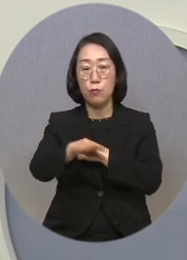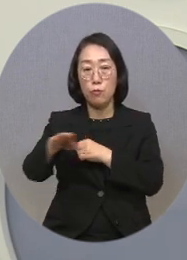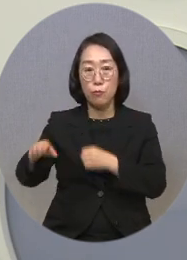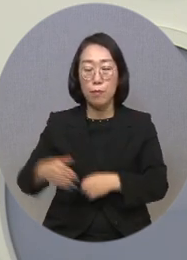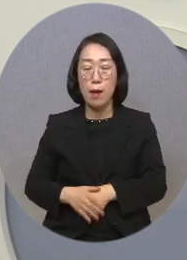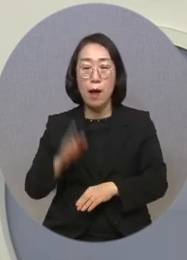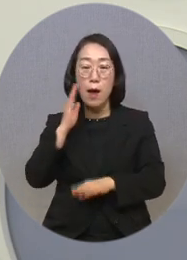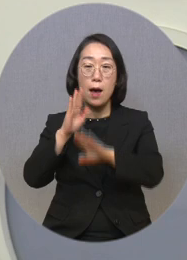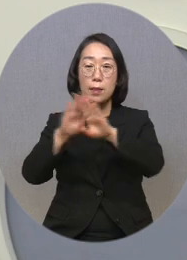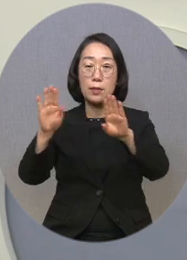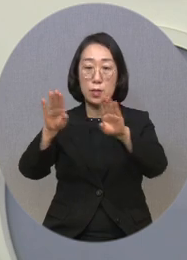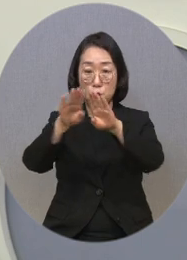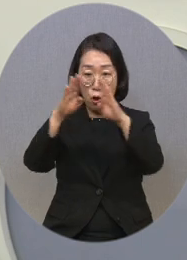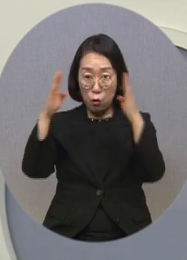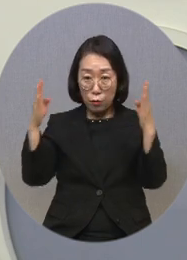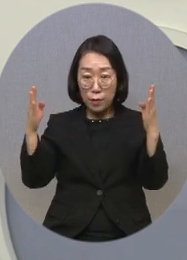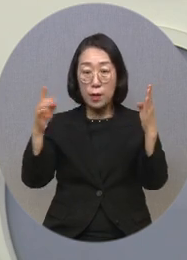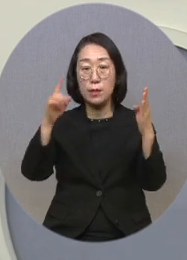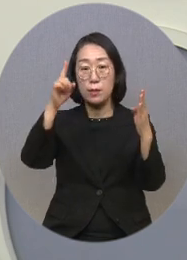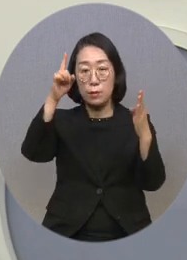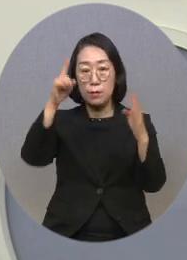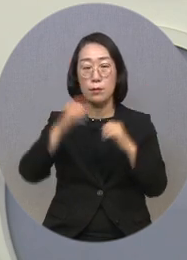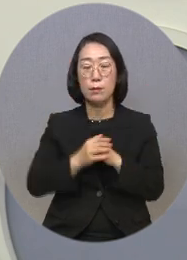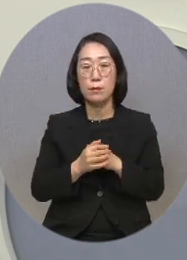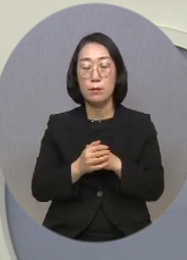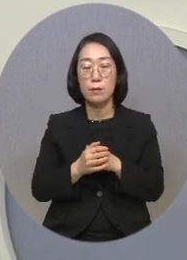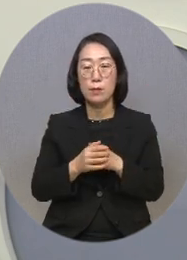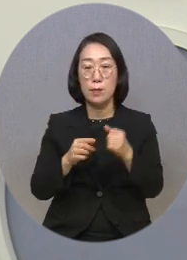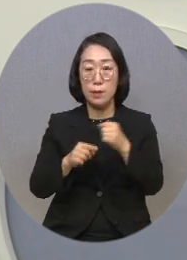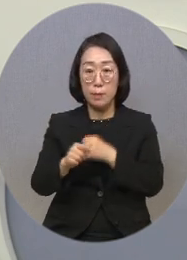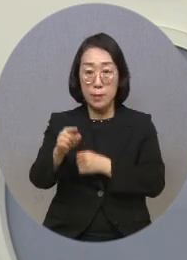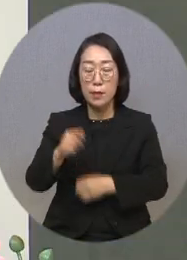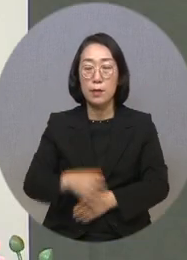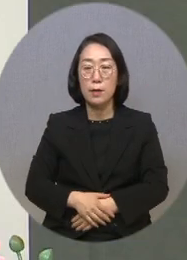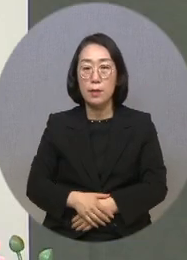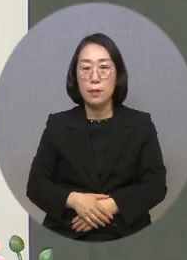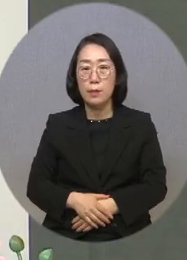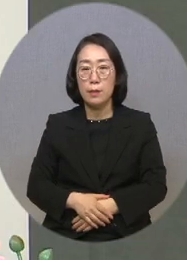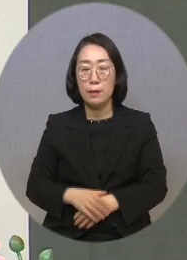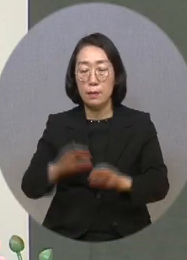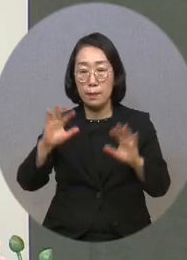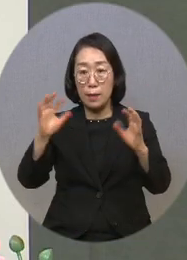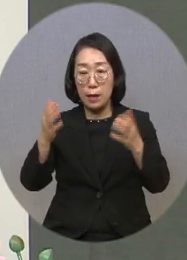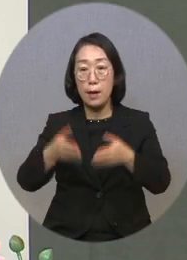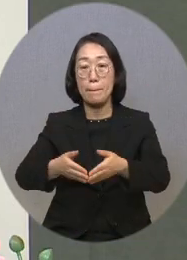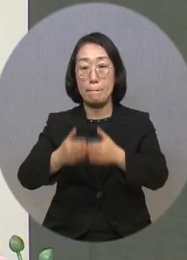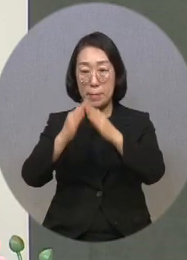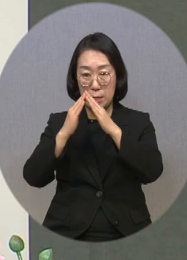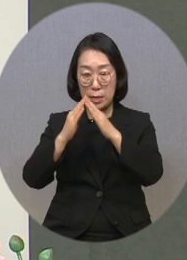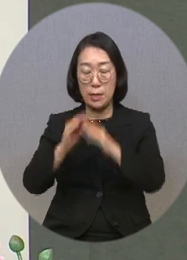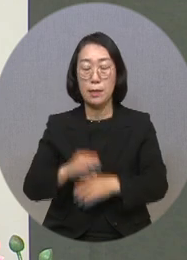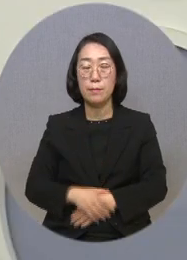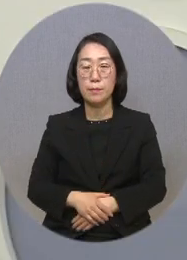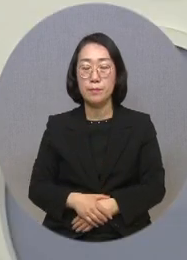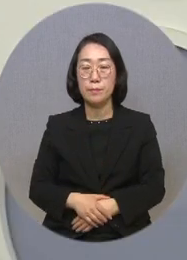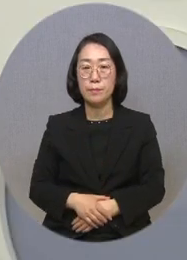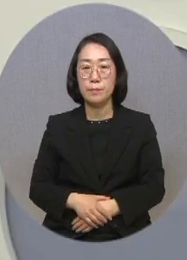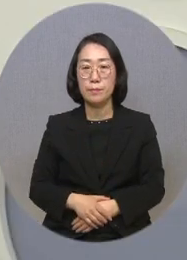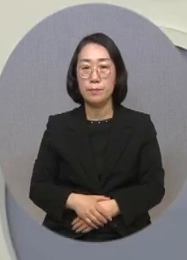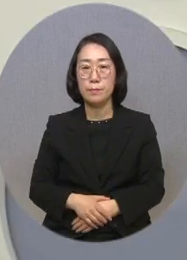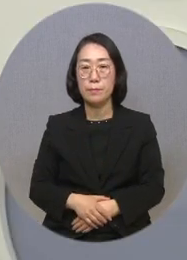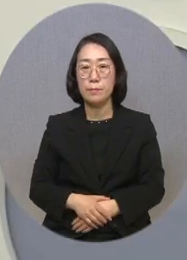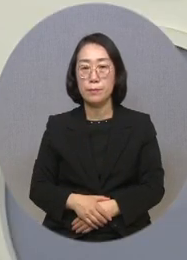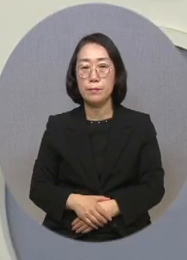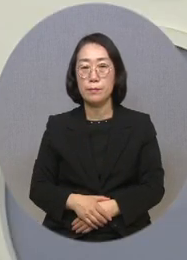하늘을 열었다는 개천절이라는 그 의미를 가지고 나라를 건국한 대한민국이거든요. 네. 그 이제